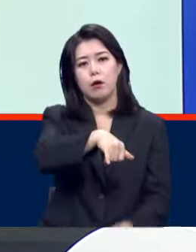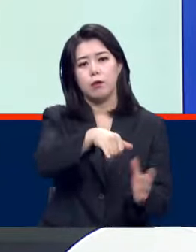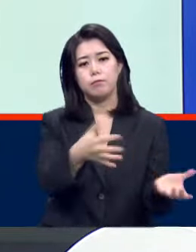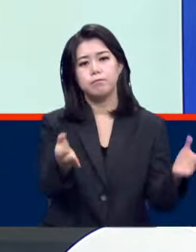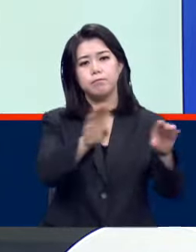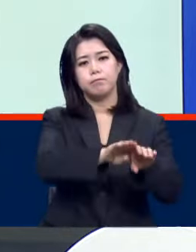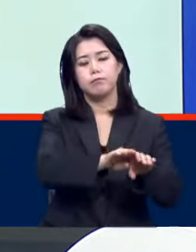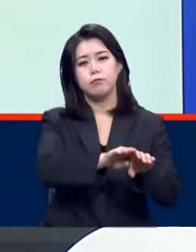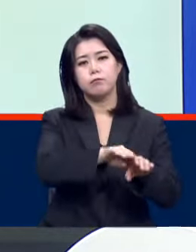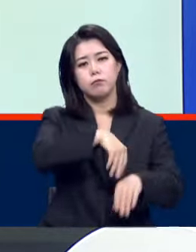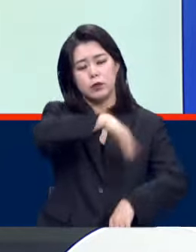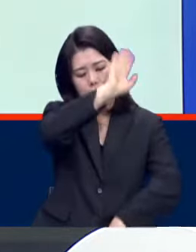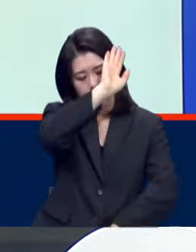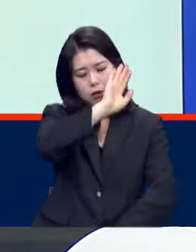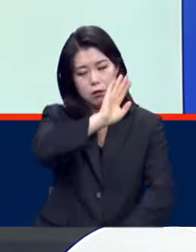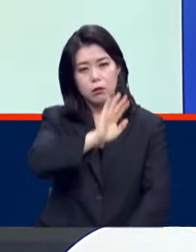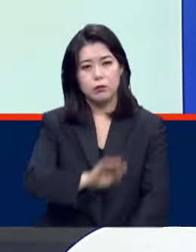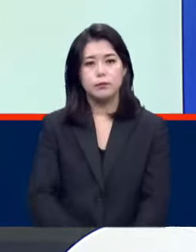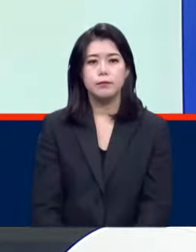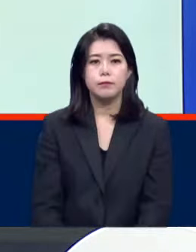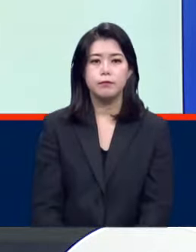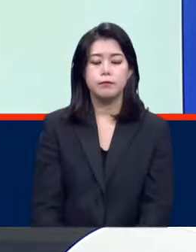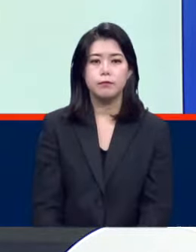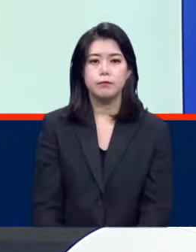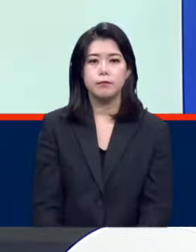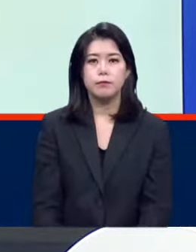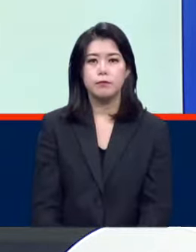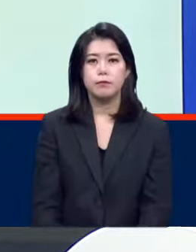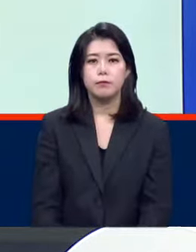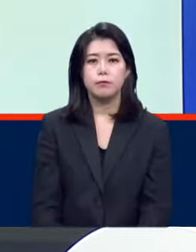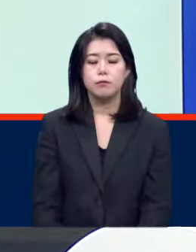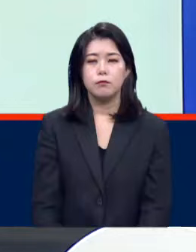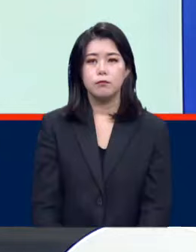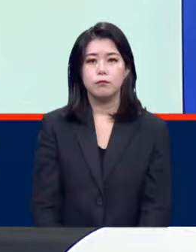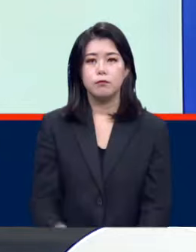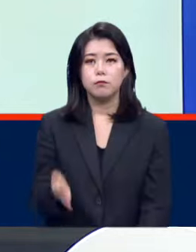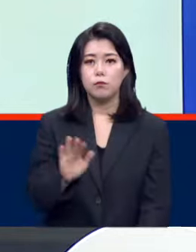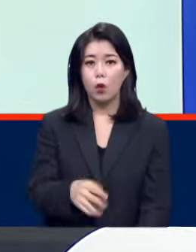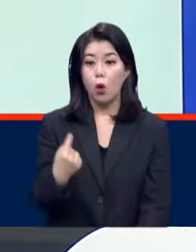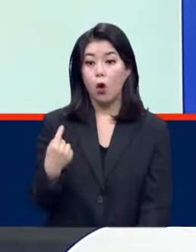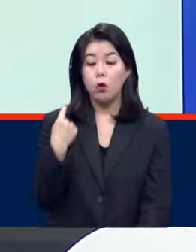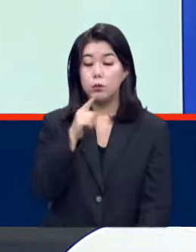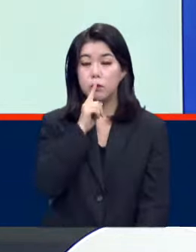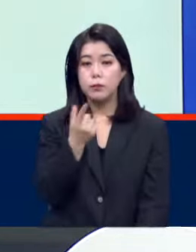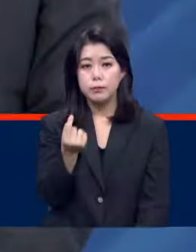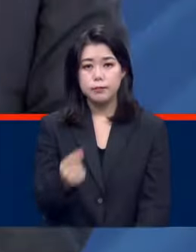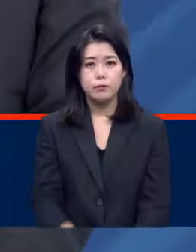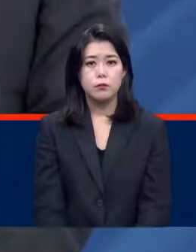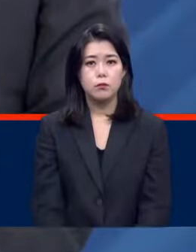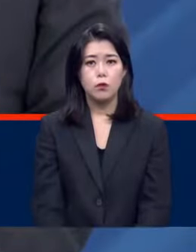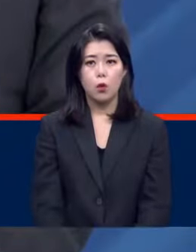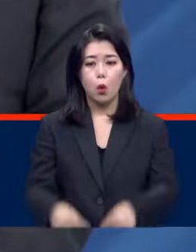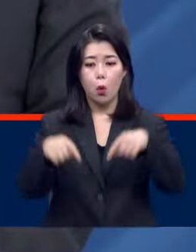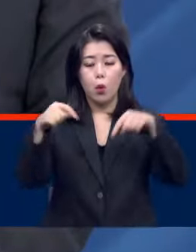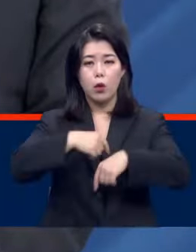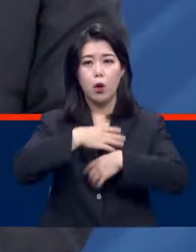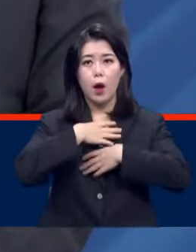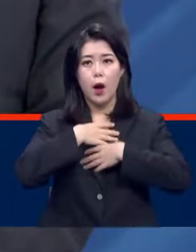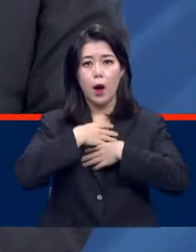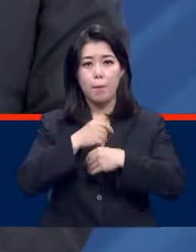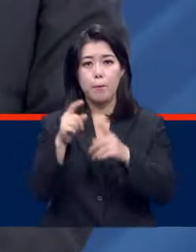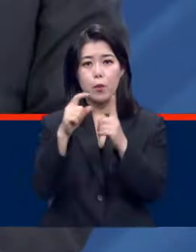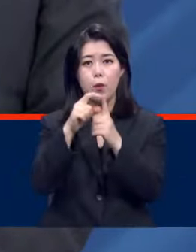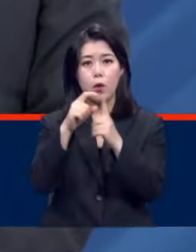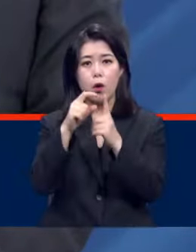담겨서 돌아갈 겁니다라고 얘기를 했습니다 근데 교수님 어제 저희도 얘기를 했었던게 외교안보 용어 자체가